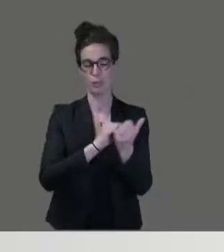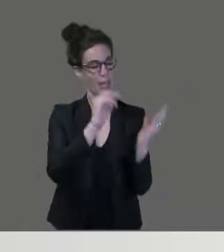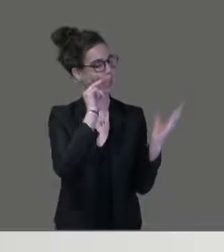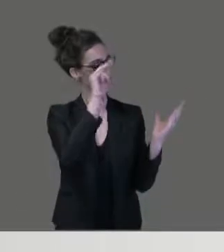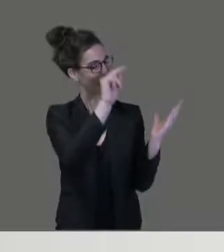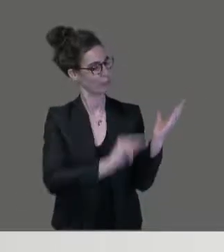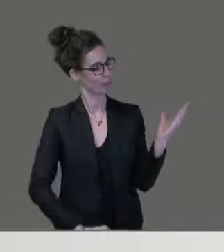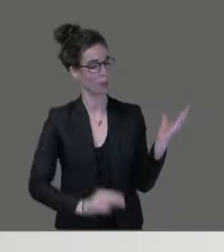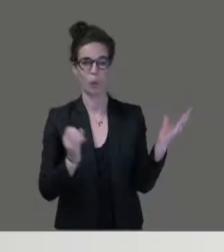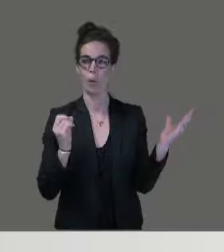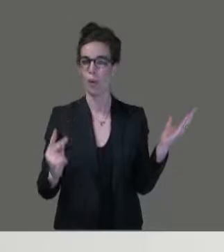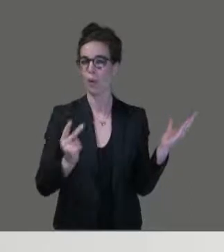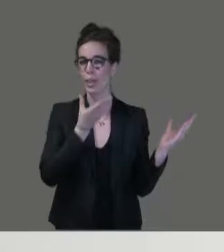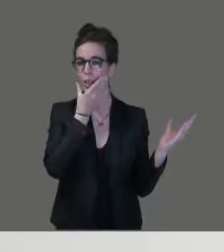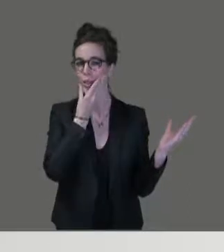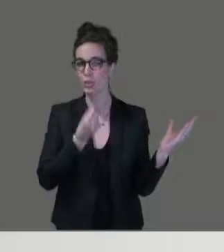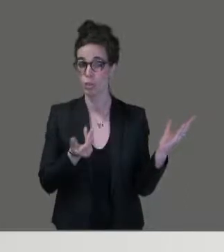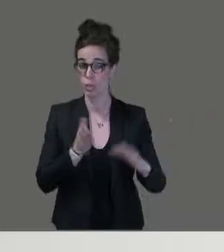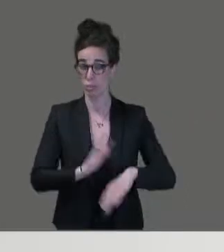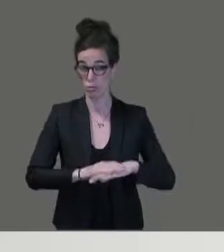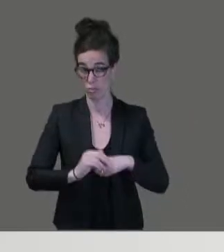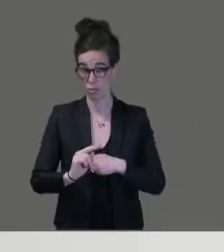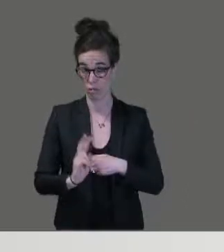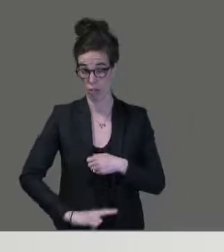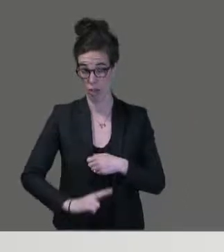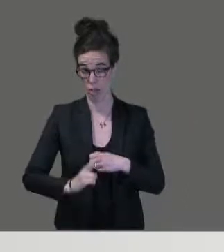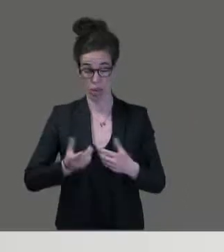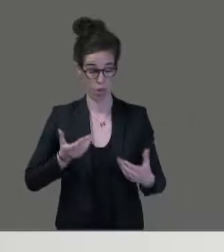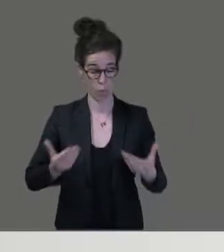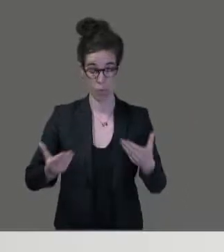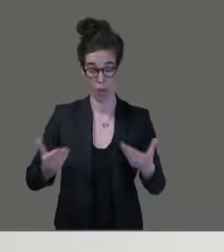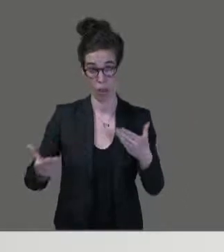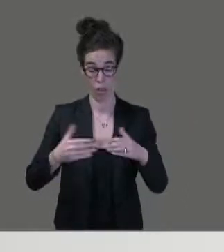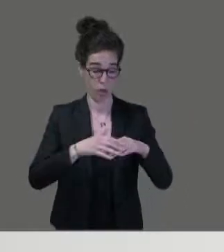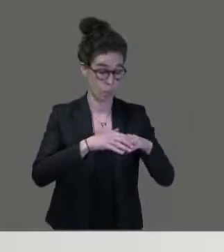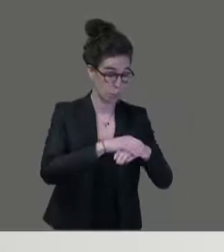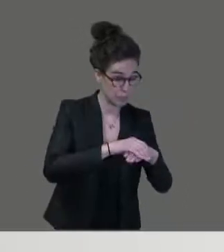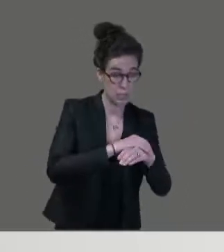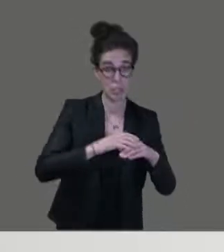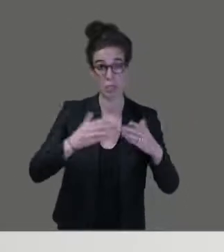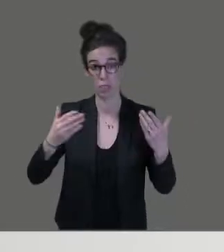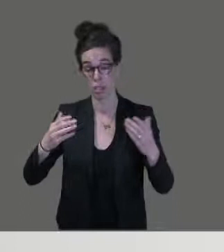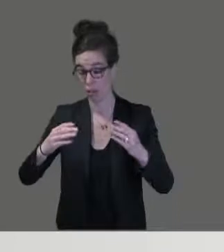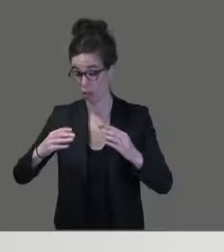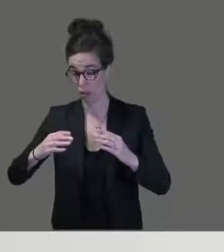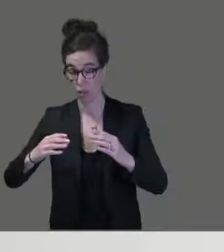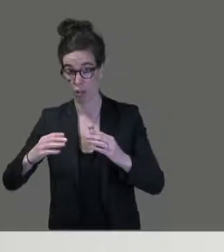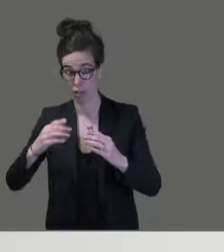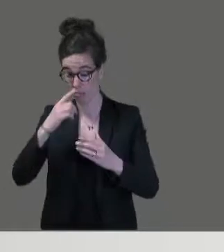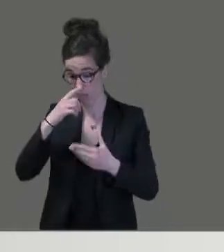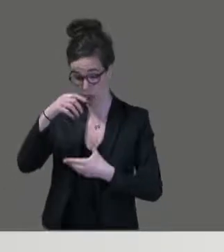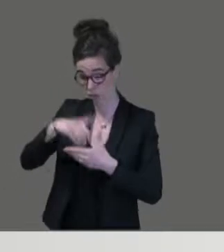pouvons que continuer à déplorer la totale incohérence politique et dualité LR que vous